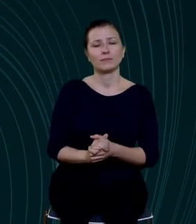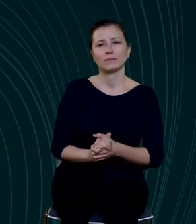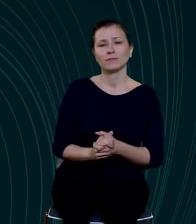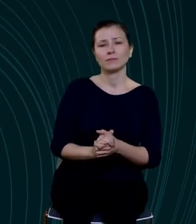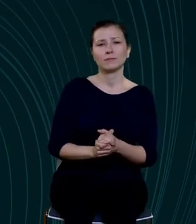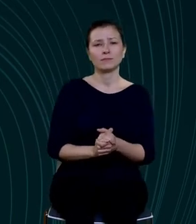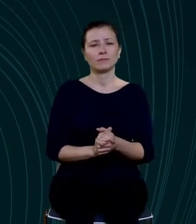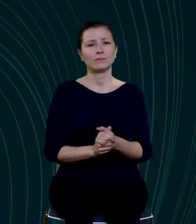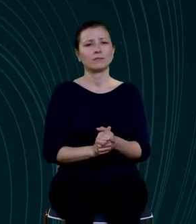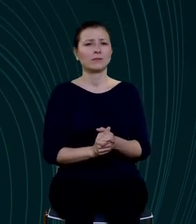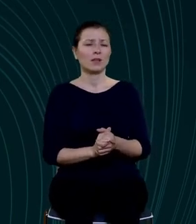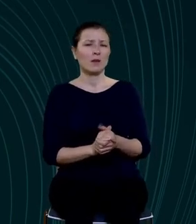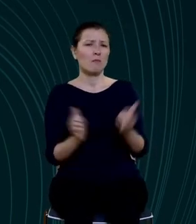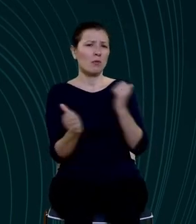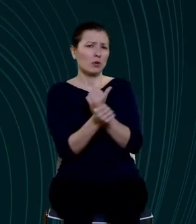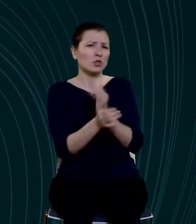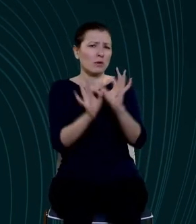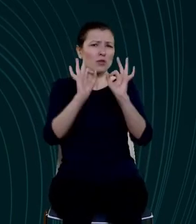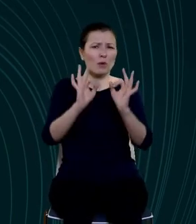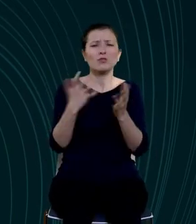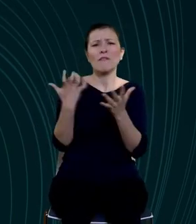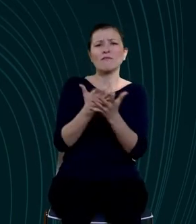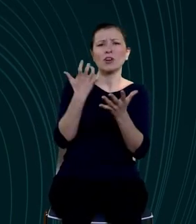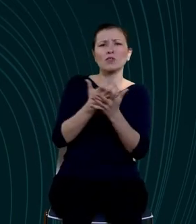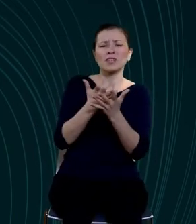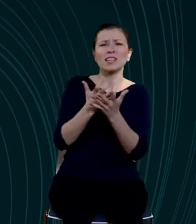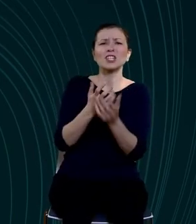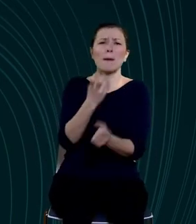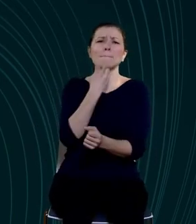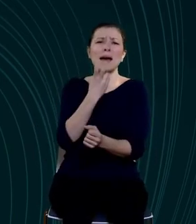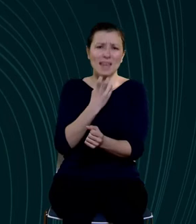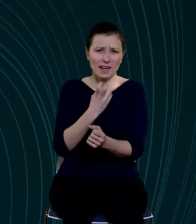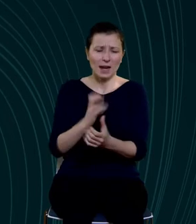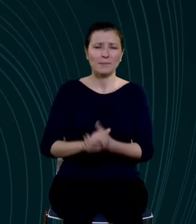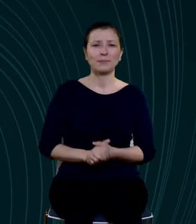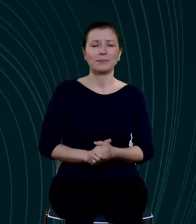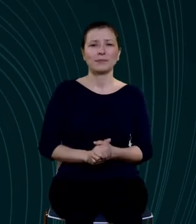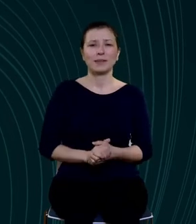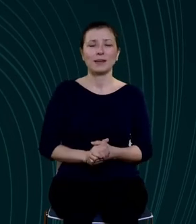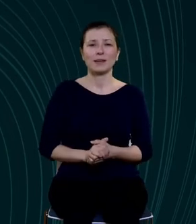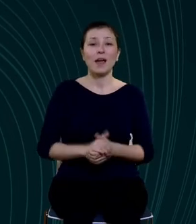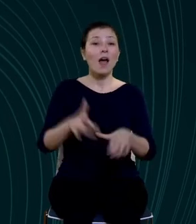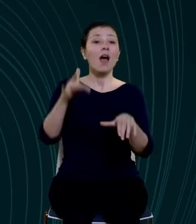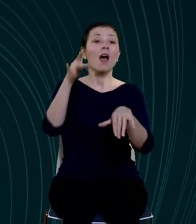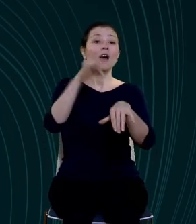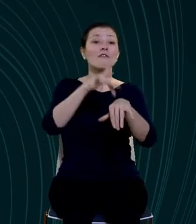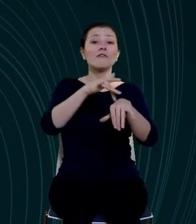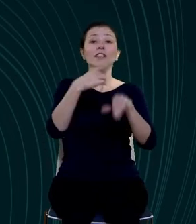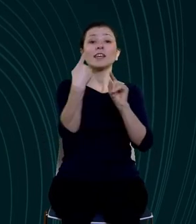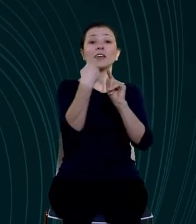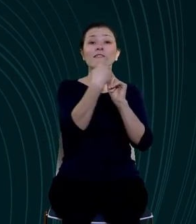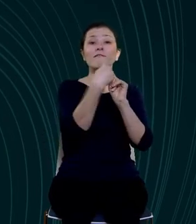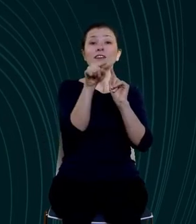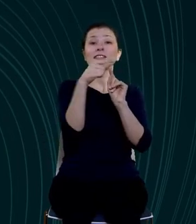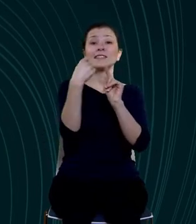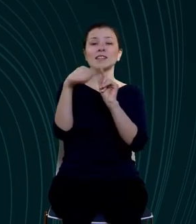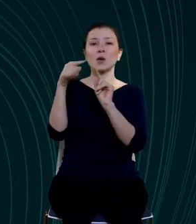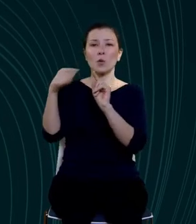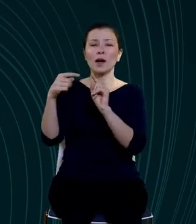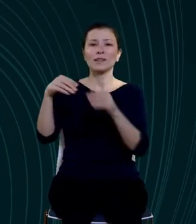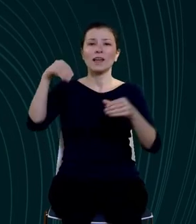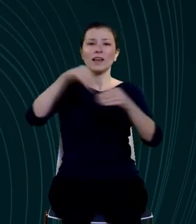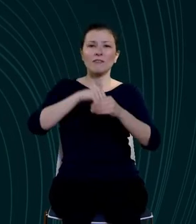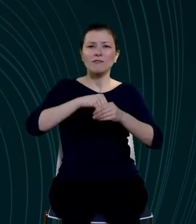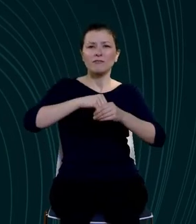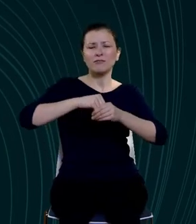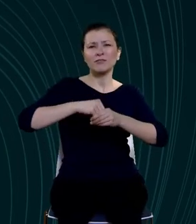wykorzystania zasilania akumulatorowego, bateryjnego. Wyniki przesyłane są z wykorzystaniem interfejsu